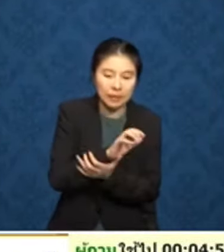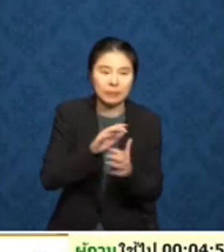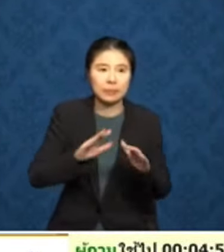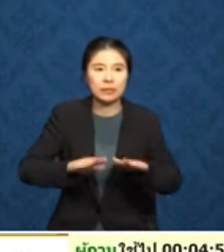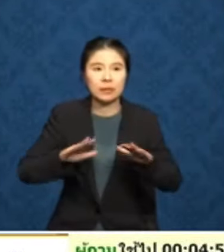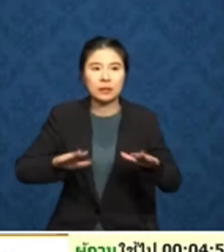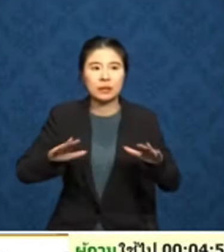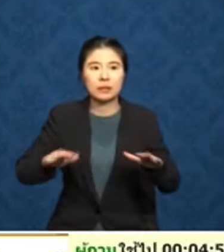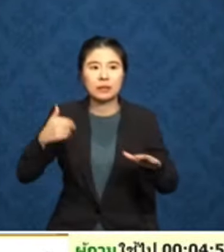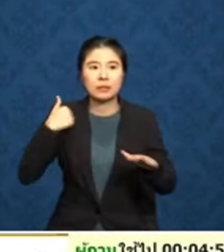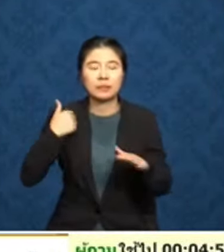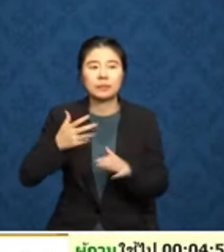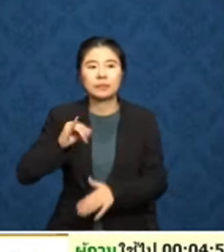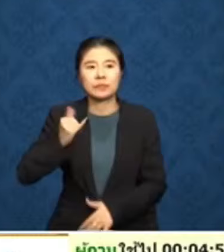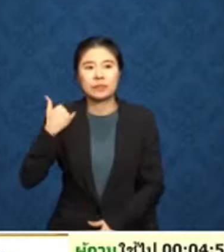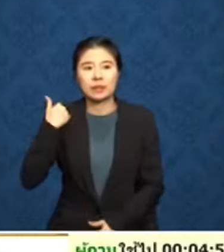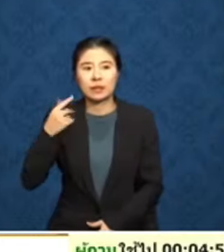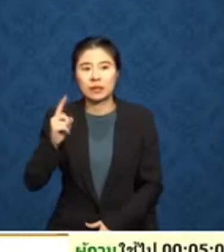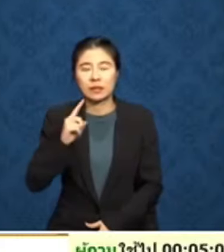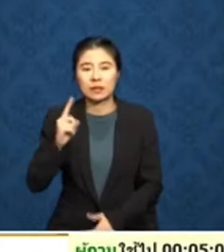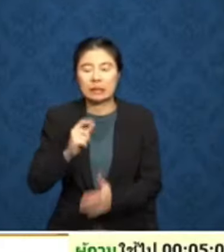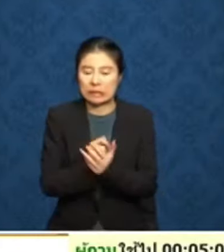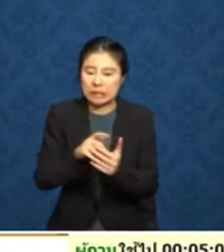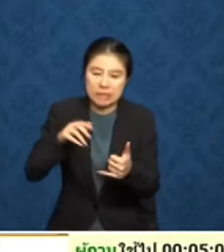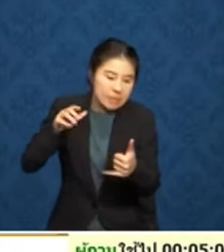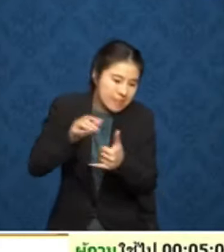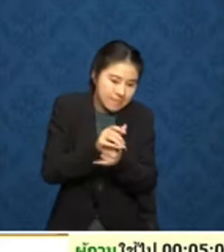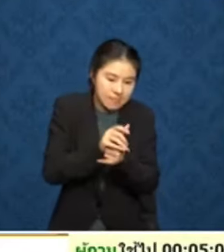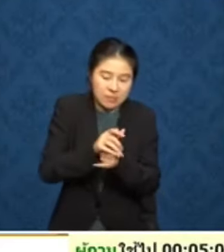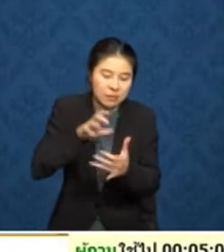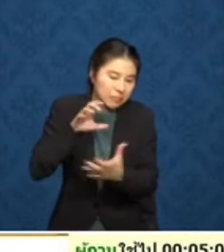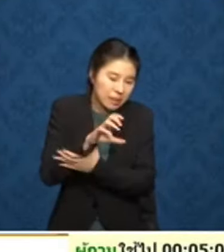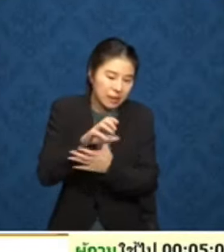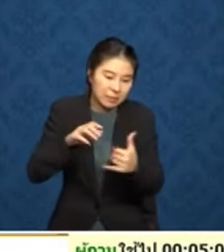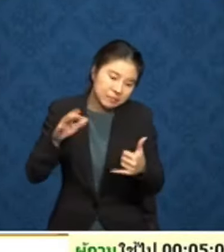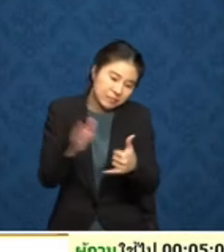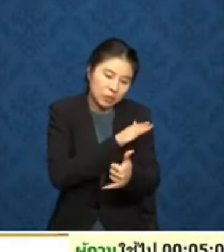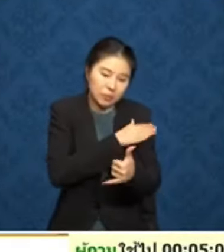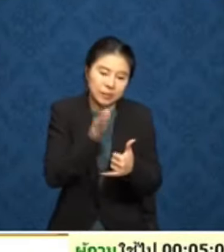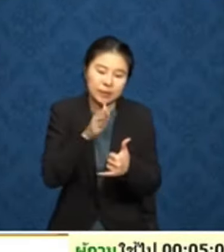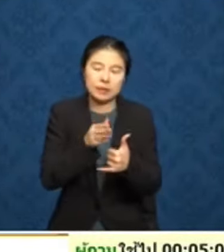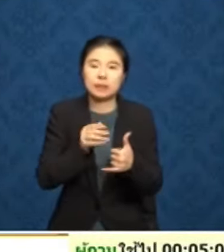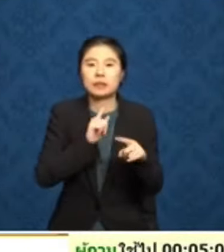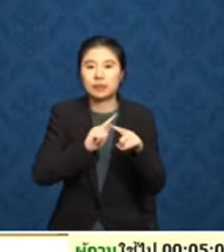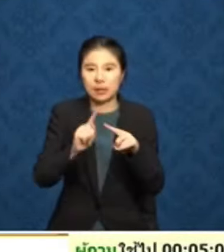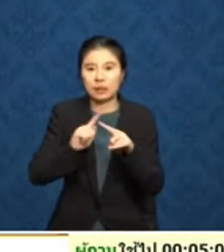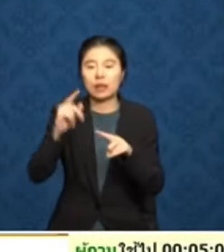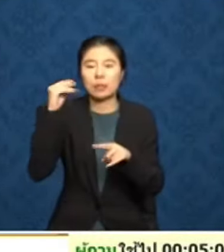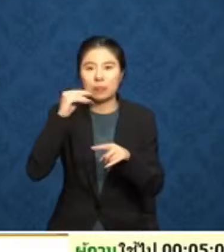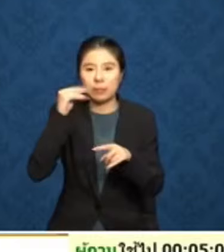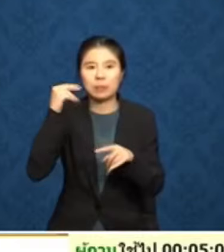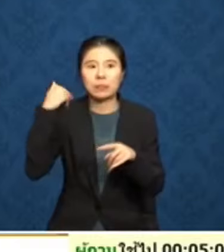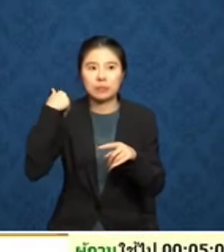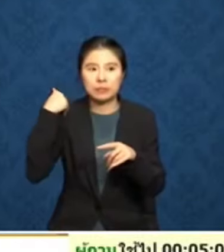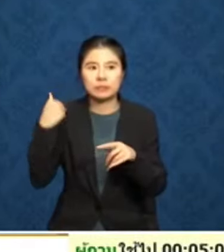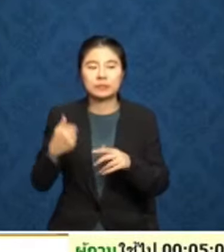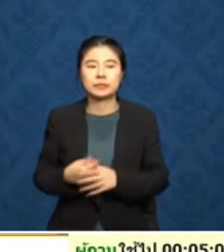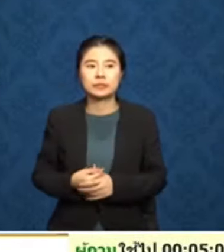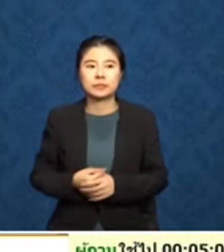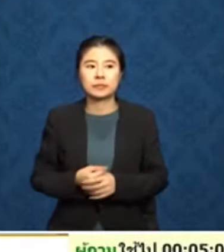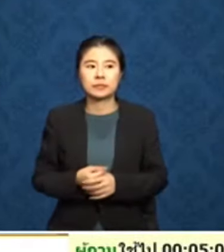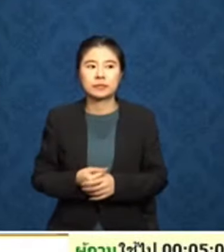ซึ่งบางครั้งเนี่ยเลยเถิดไปเป็นการทำร้ายร่างกายหรือว่ามีการลงไม้ลงมือนะคะทีนี้เนี่ยเวลา